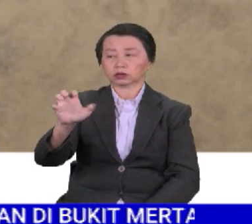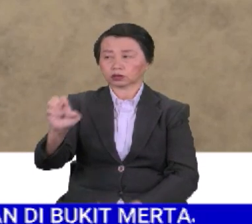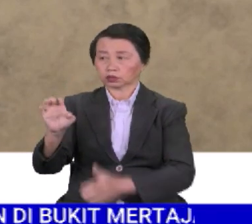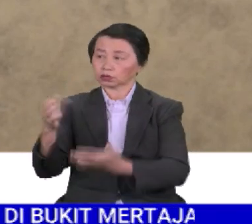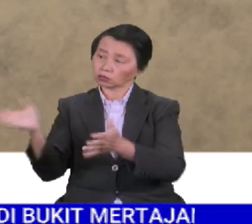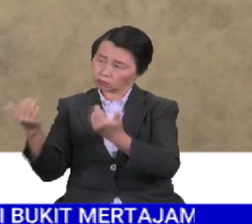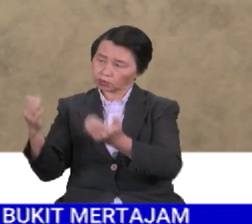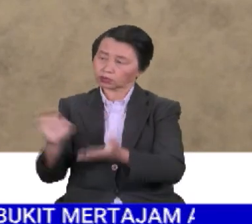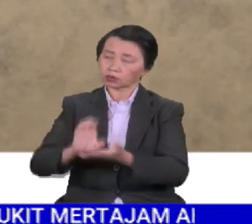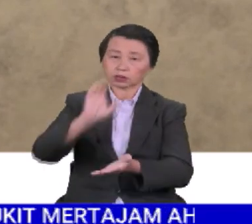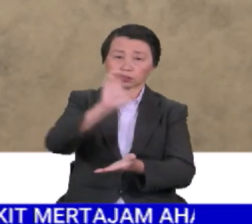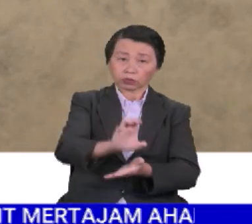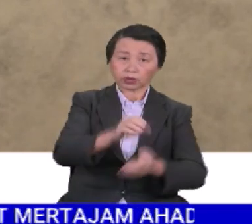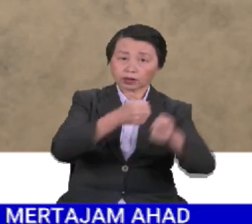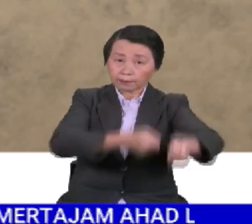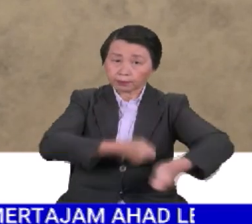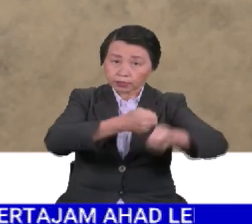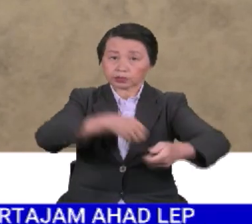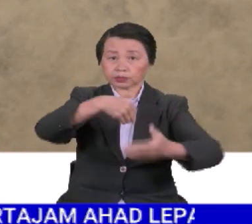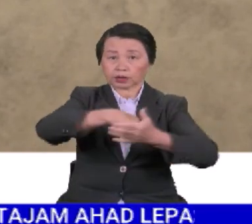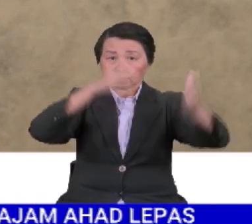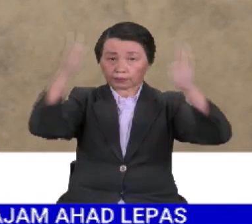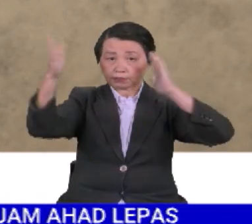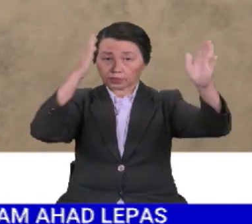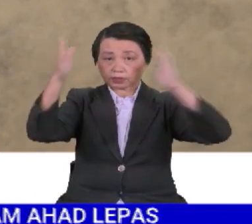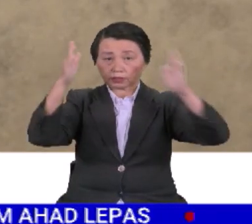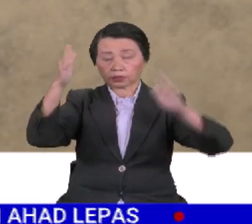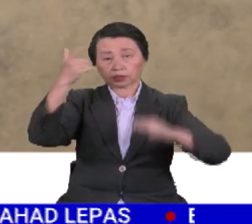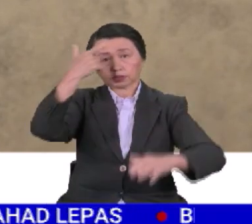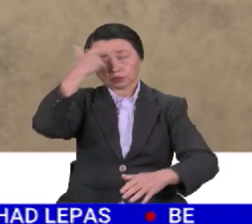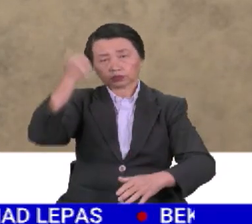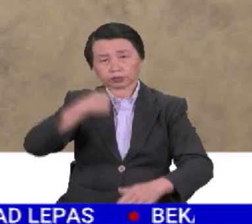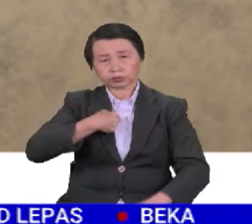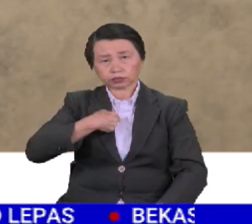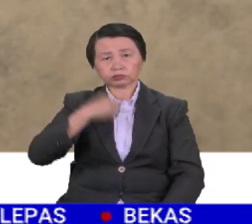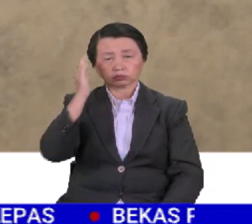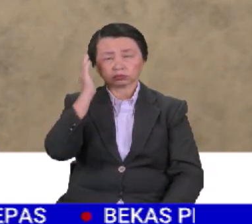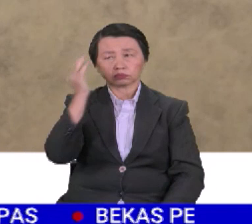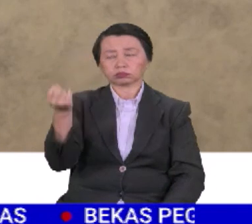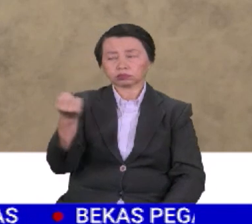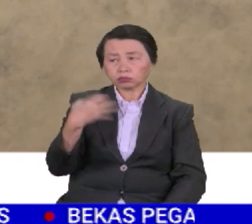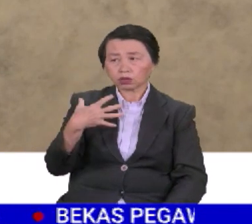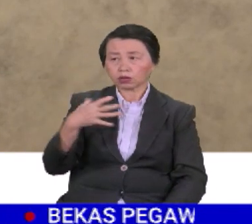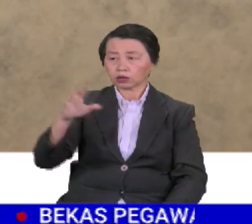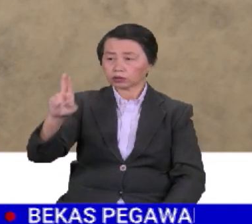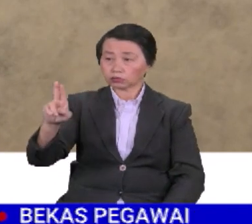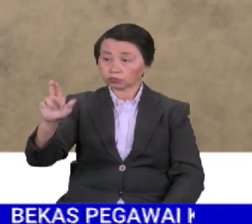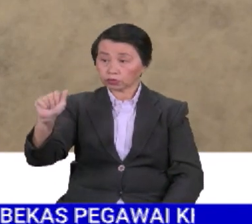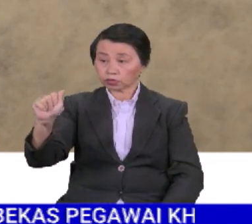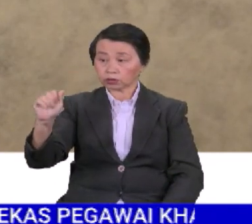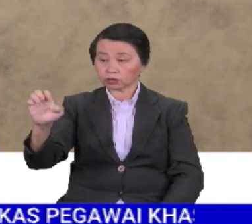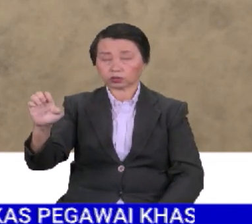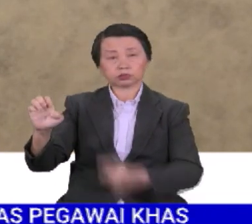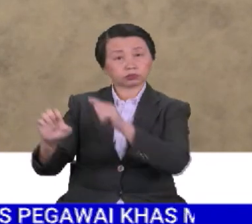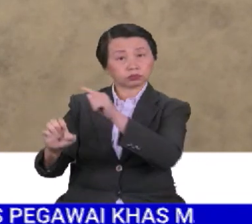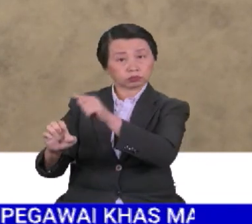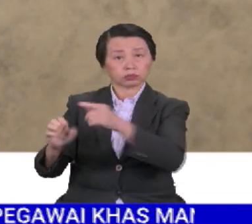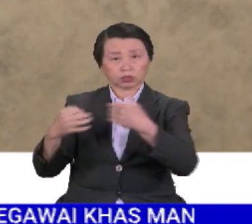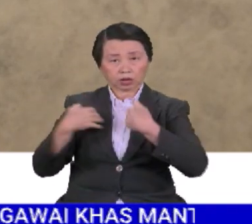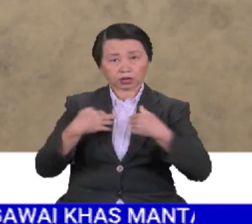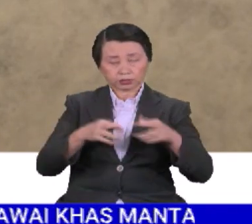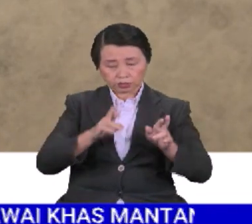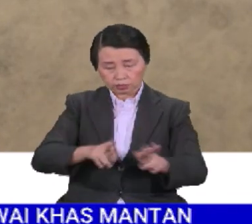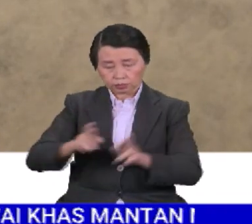pelaburan pertanian di Malaysia, kerana saya difahamkan UAE mempunyai